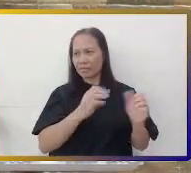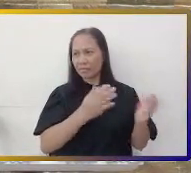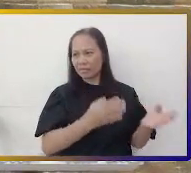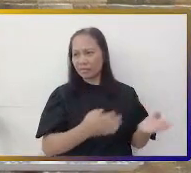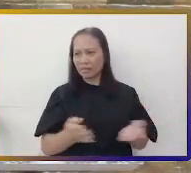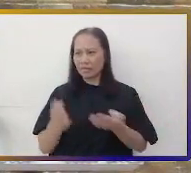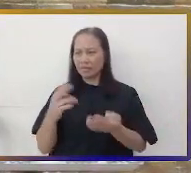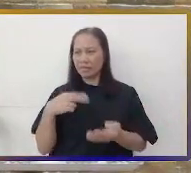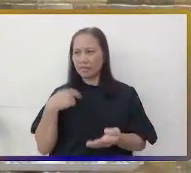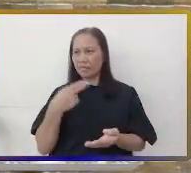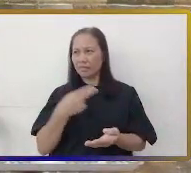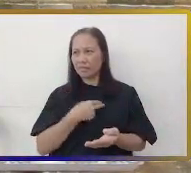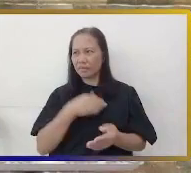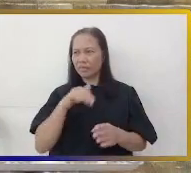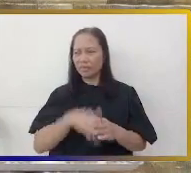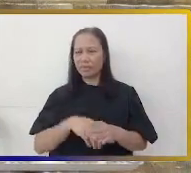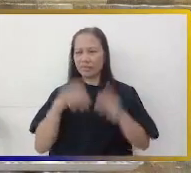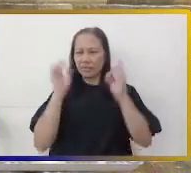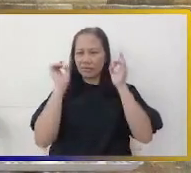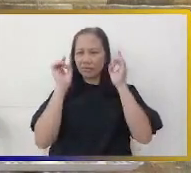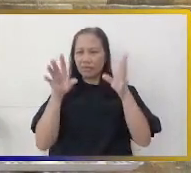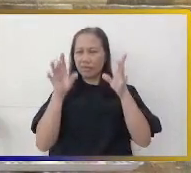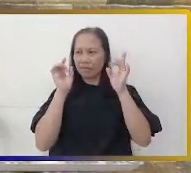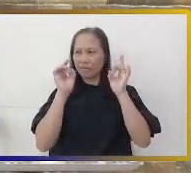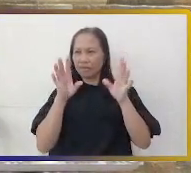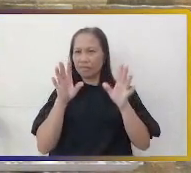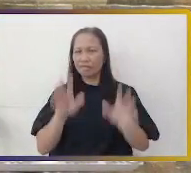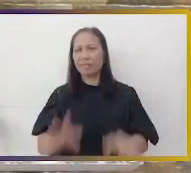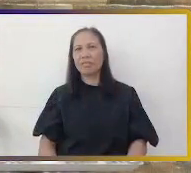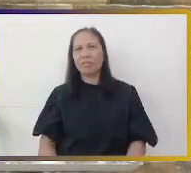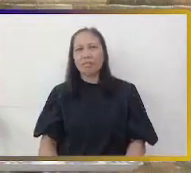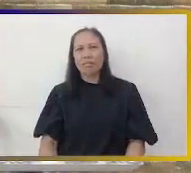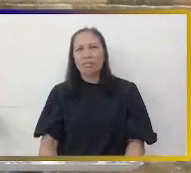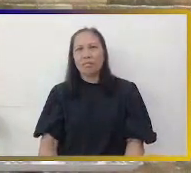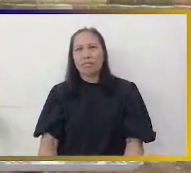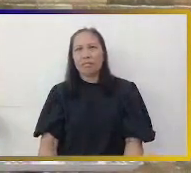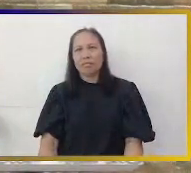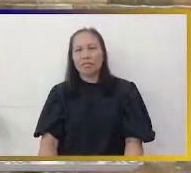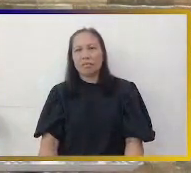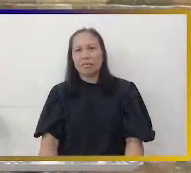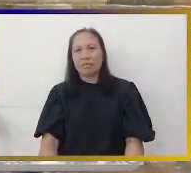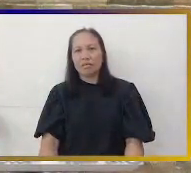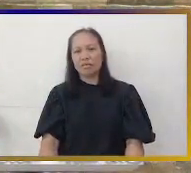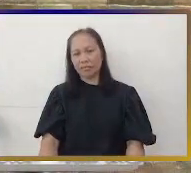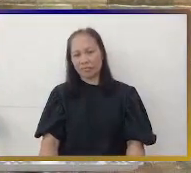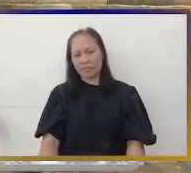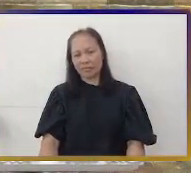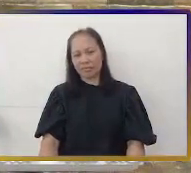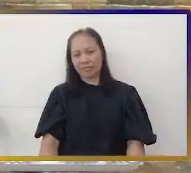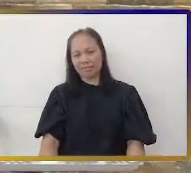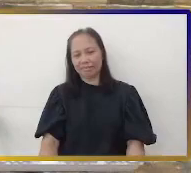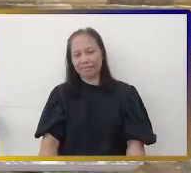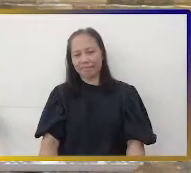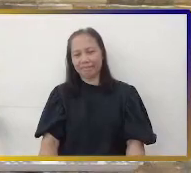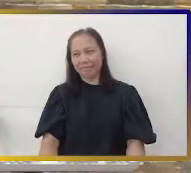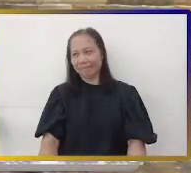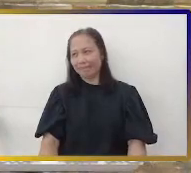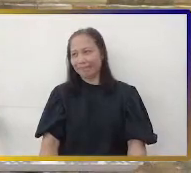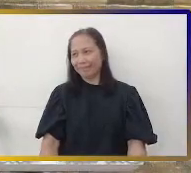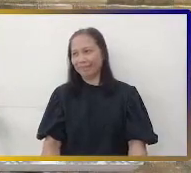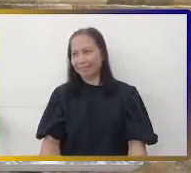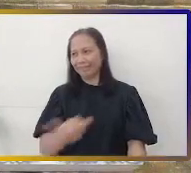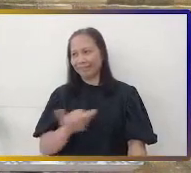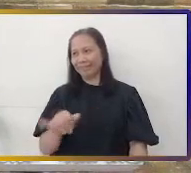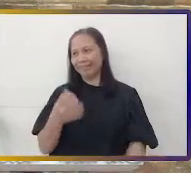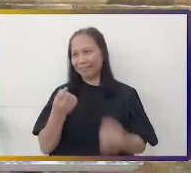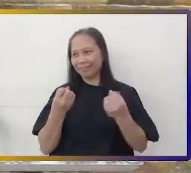natin ang kabait ng Diyos mga kapatid no Amen Mukhang hindi niyo yata na-appreciate yun no you see